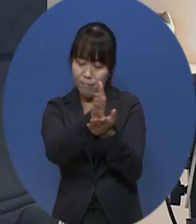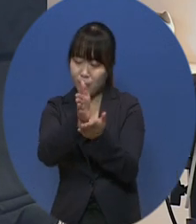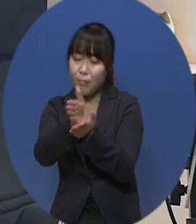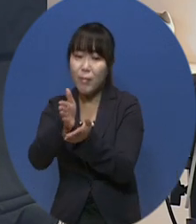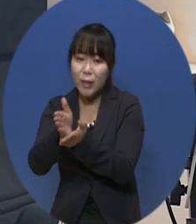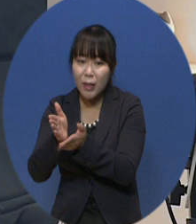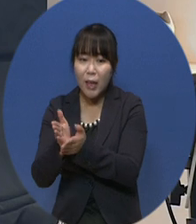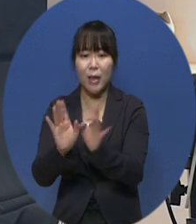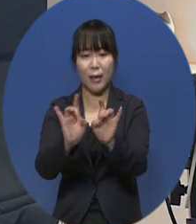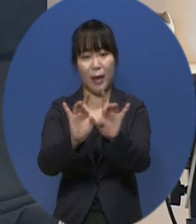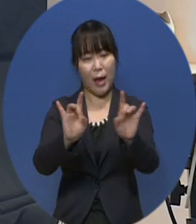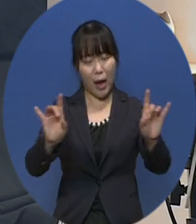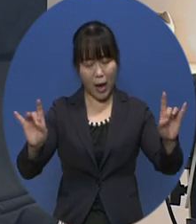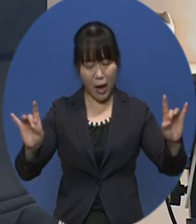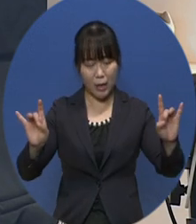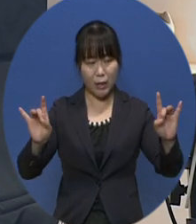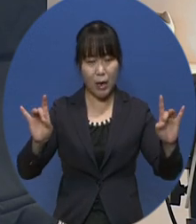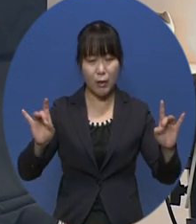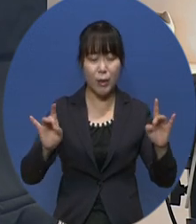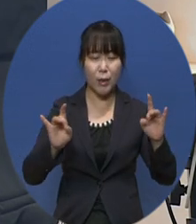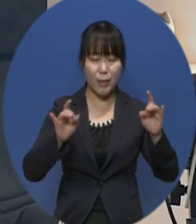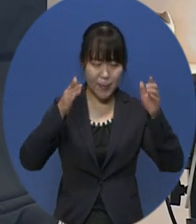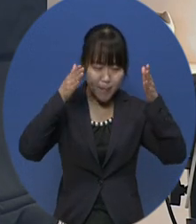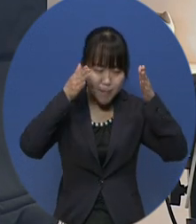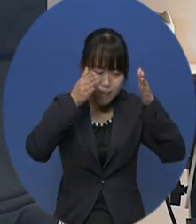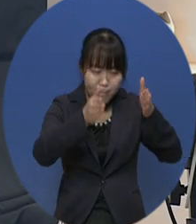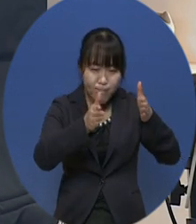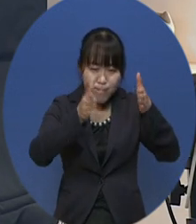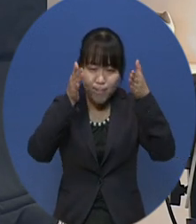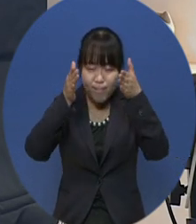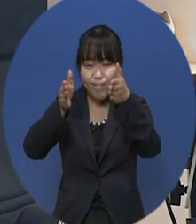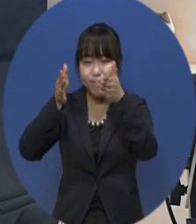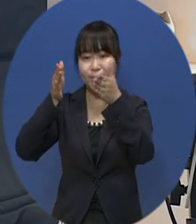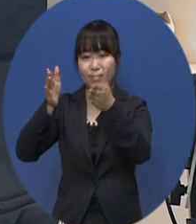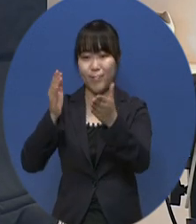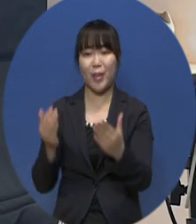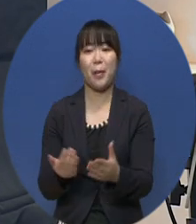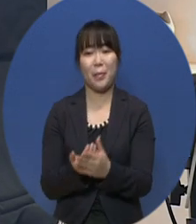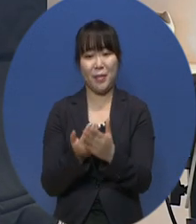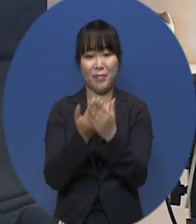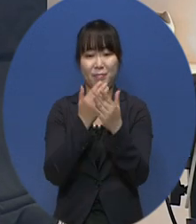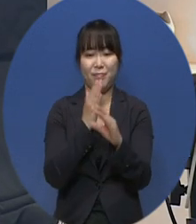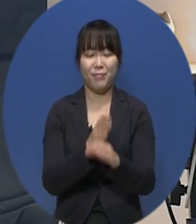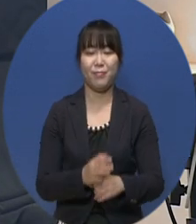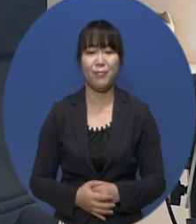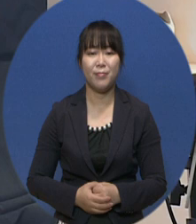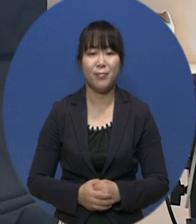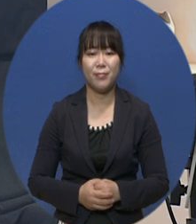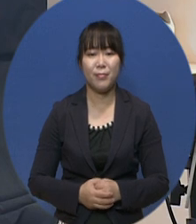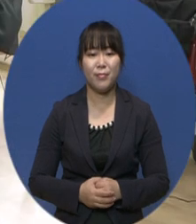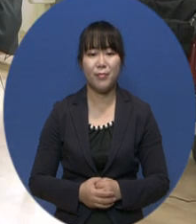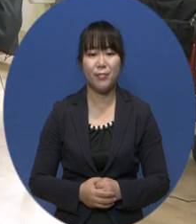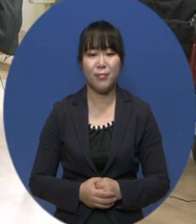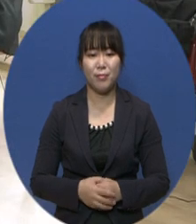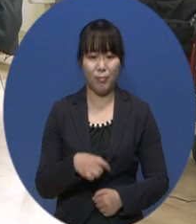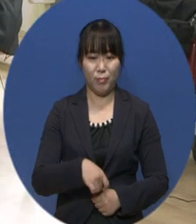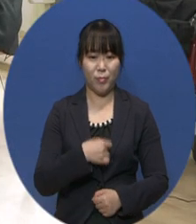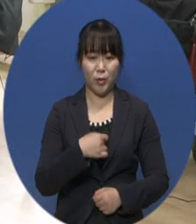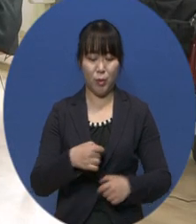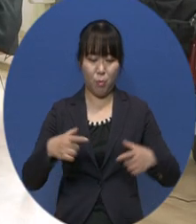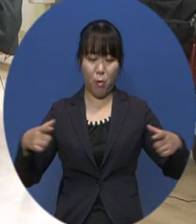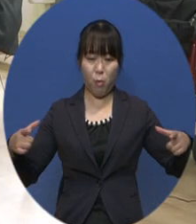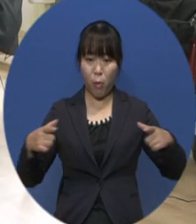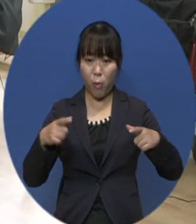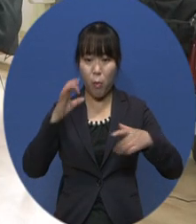그 각각의 파트들을 네. 아주 집중적으로 지금 이렇게 전문적으로 키워나가고 있죠. 네. 사실은 뭐 규모를